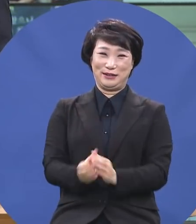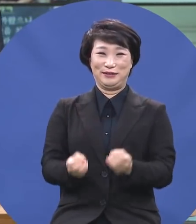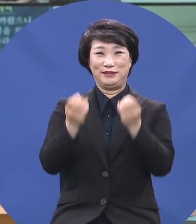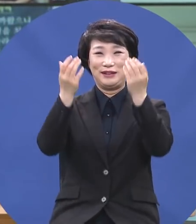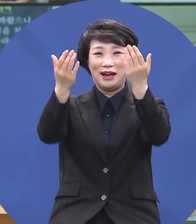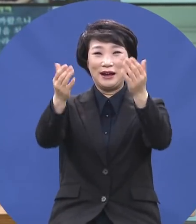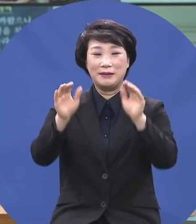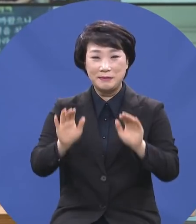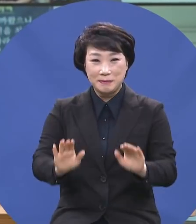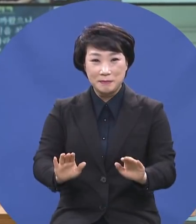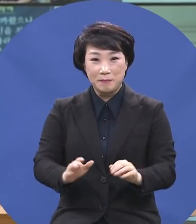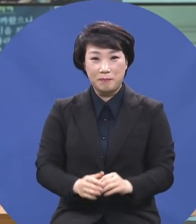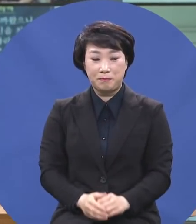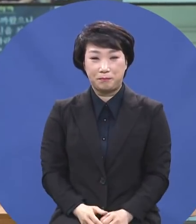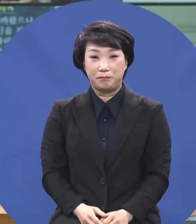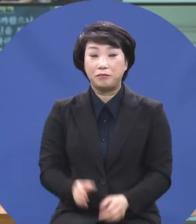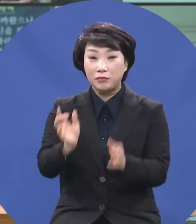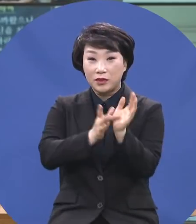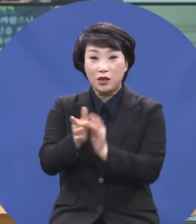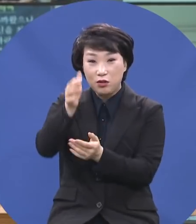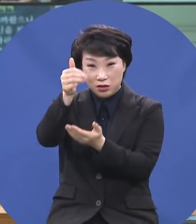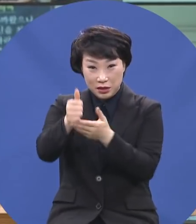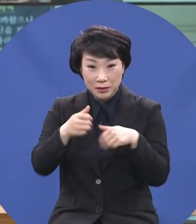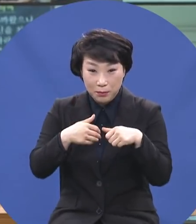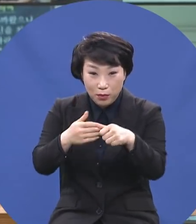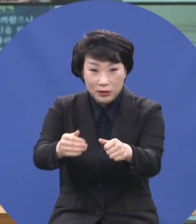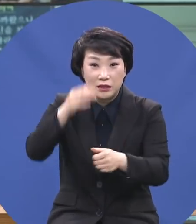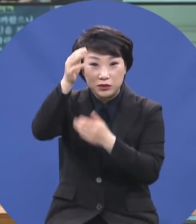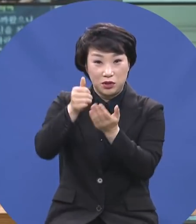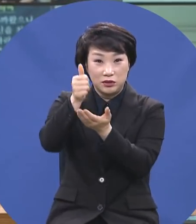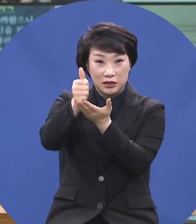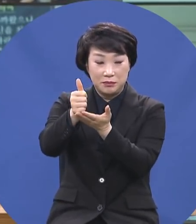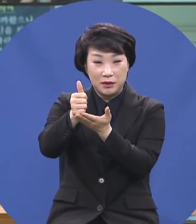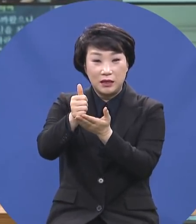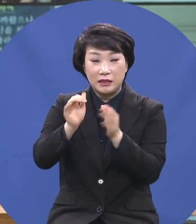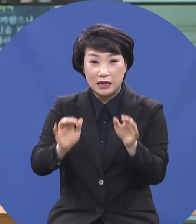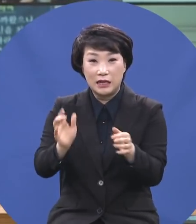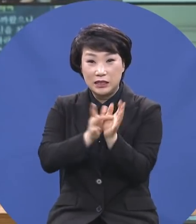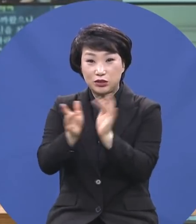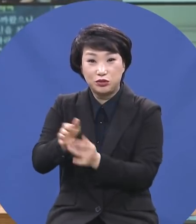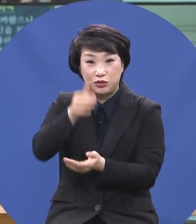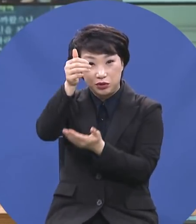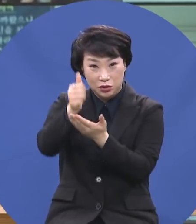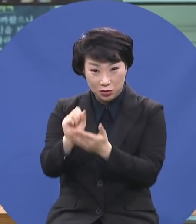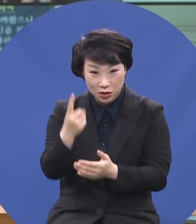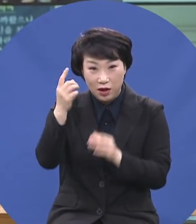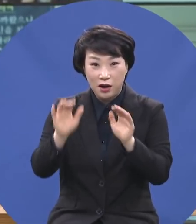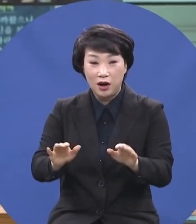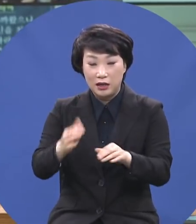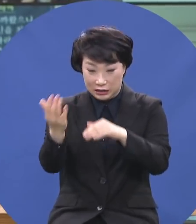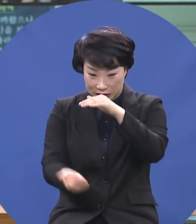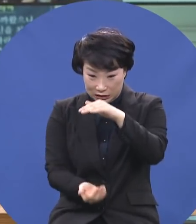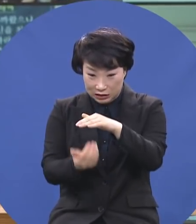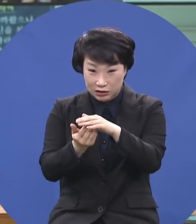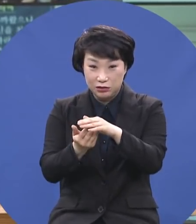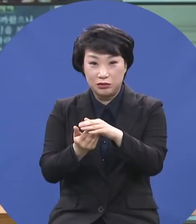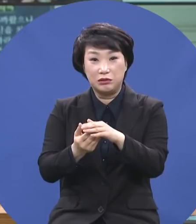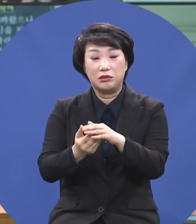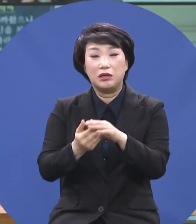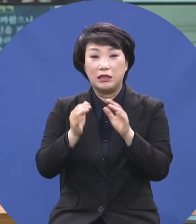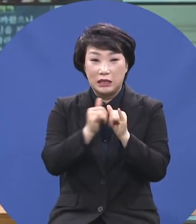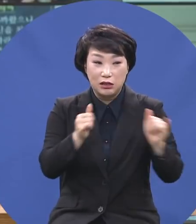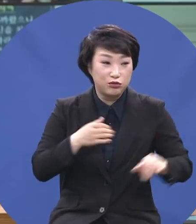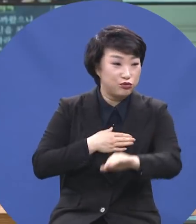할렐루야. 그러므로 예수께서 보내신 성령은 예수 그리스도를 통해서 이루신